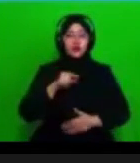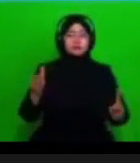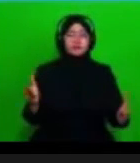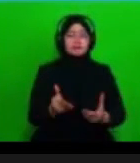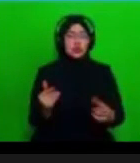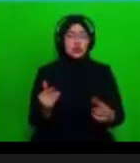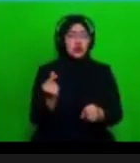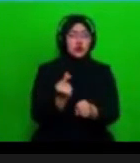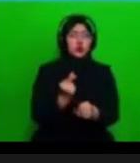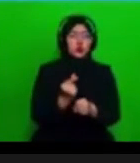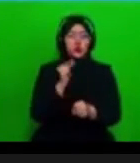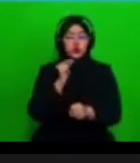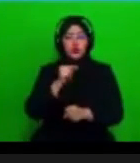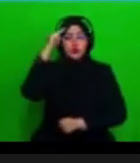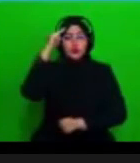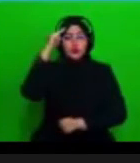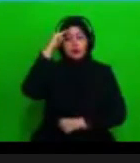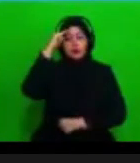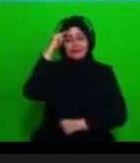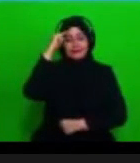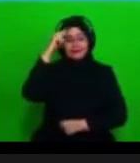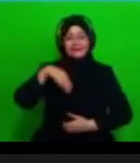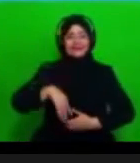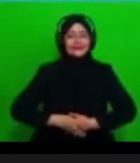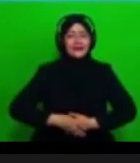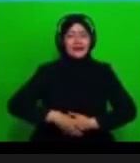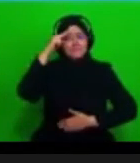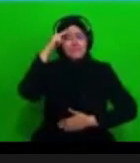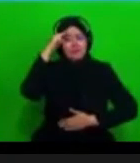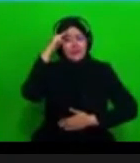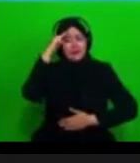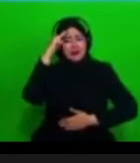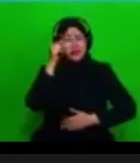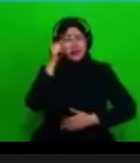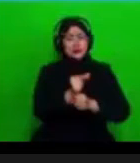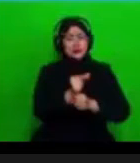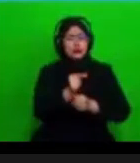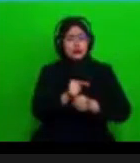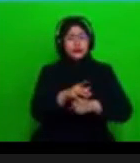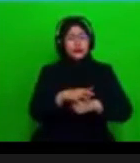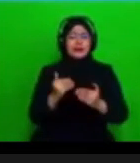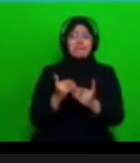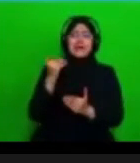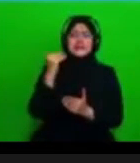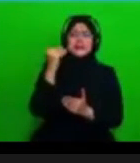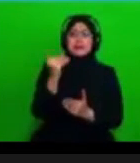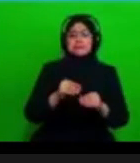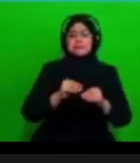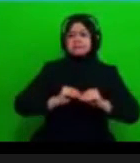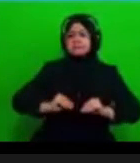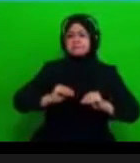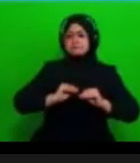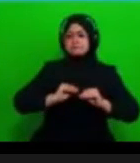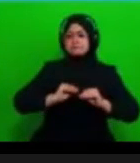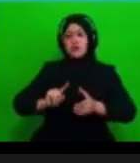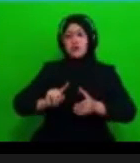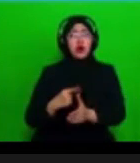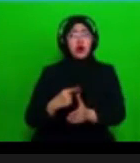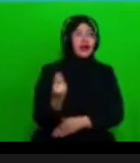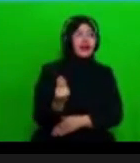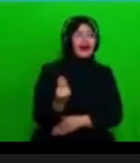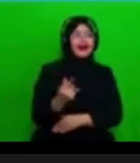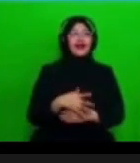mendorong guru penggerak menjadi pemimpin. Ya. Jadi pemimpin-pemimpin pendidikan di masa depan itu kita ciptakan dari kita